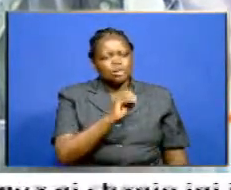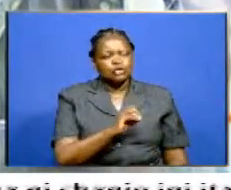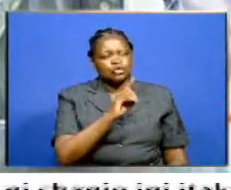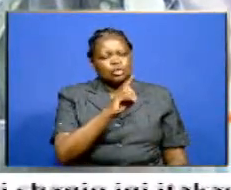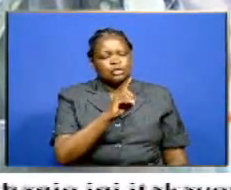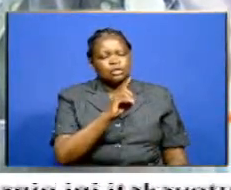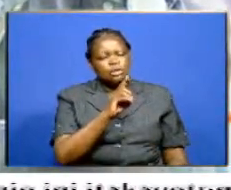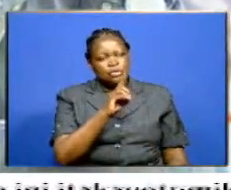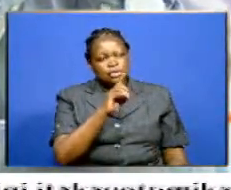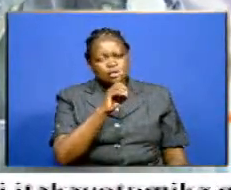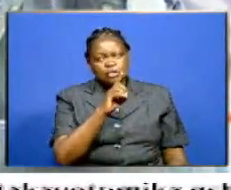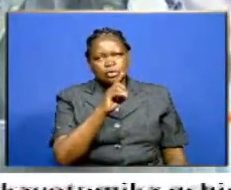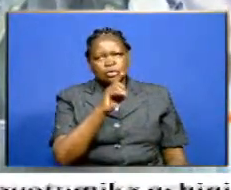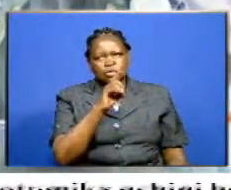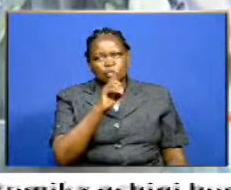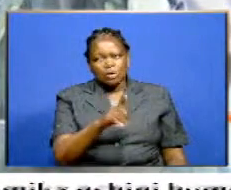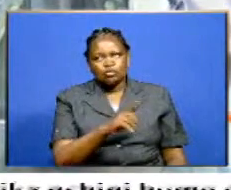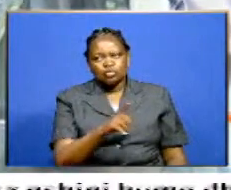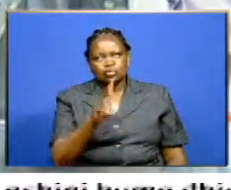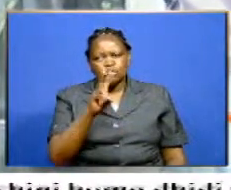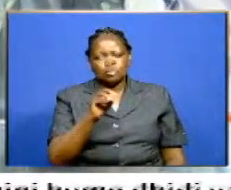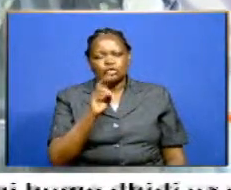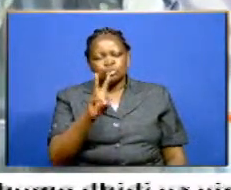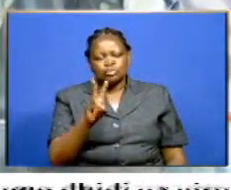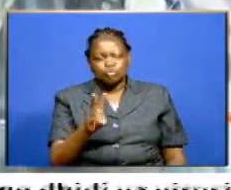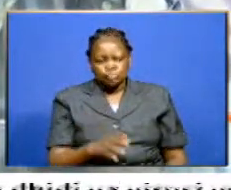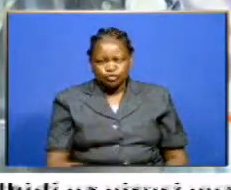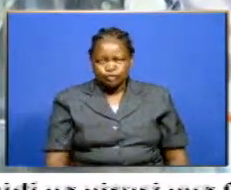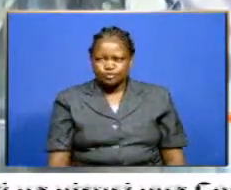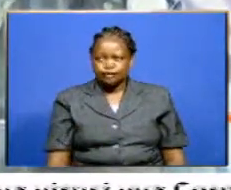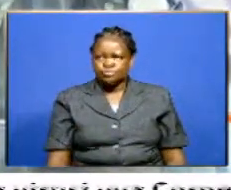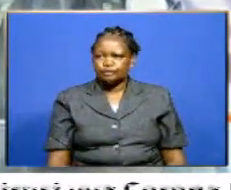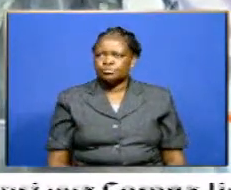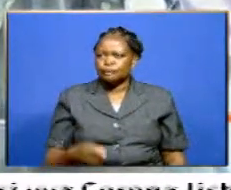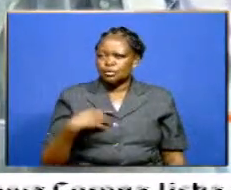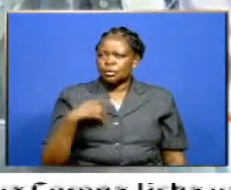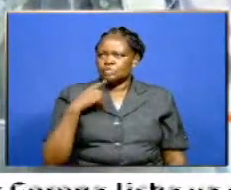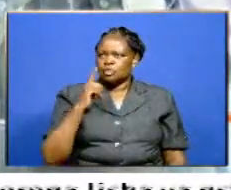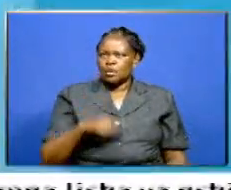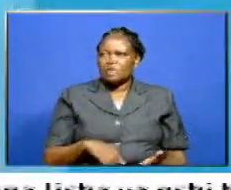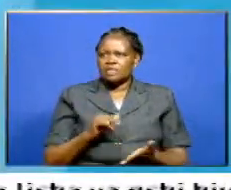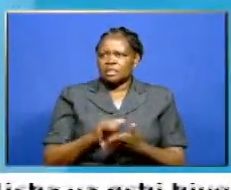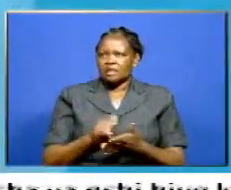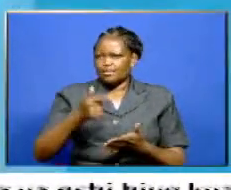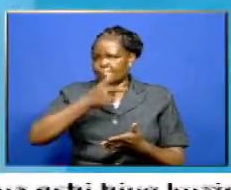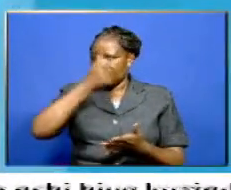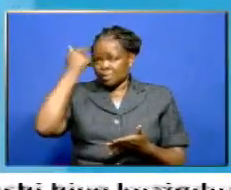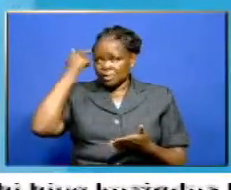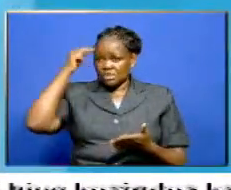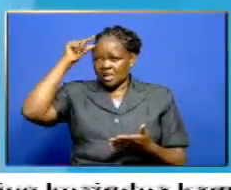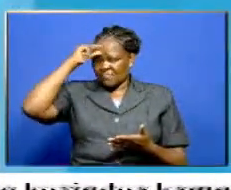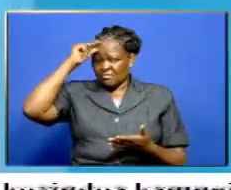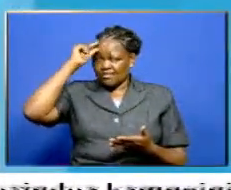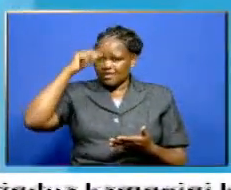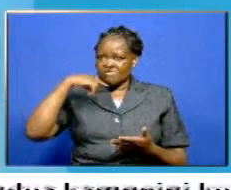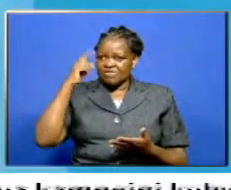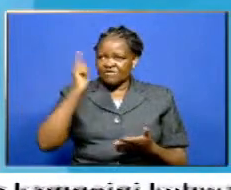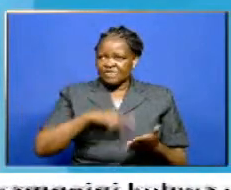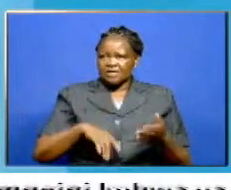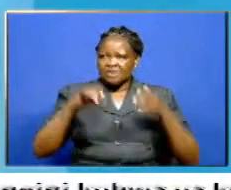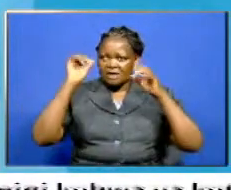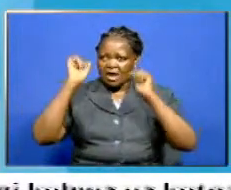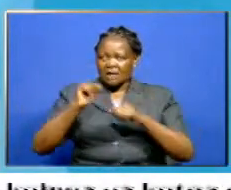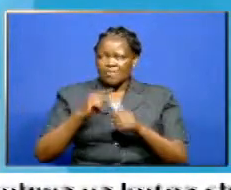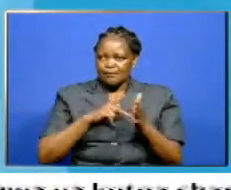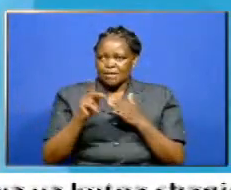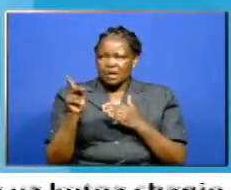2020-2021. Kwangu tu nasema kwamba nilikuwa nimkosoe nimwambie, kwa vile serikali imesema inaweza